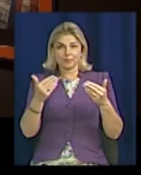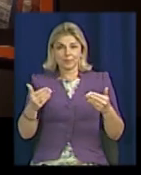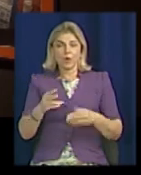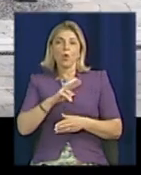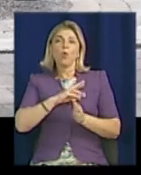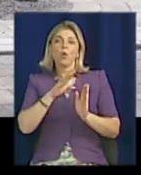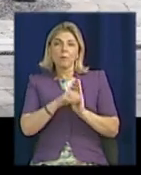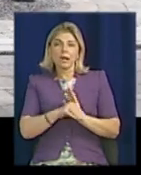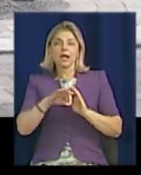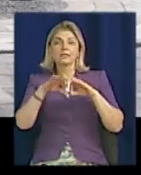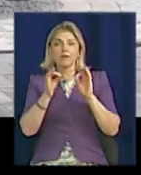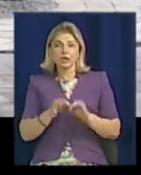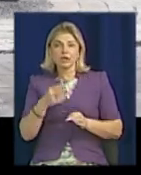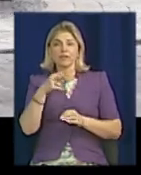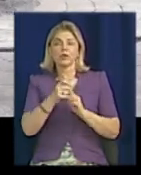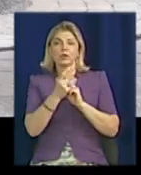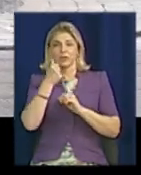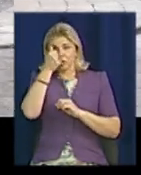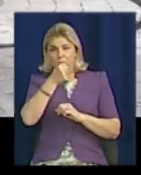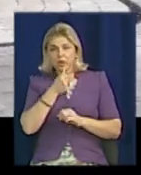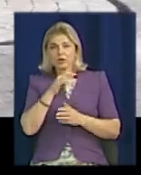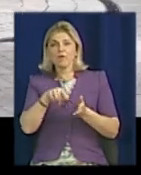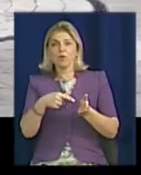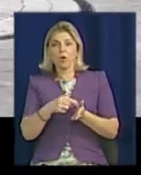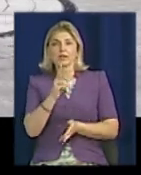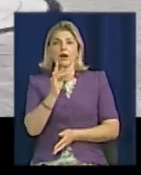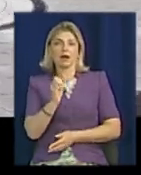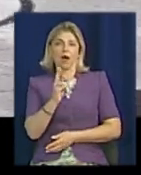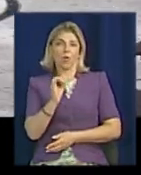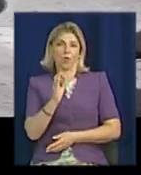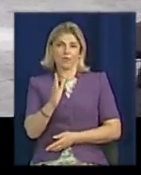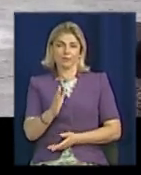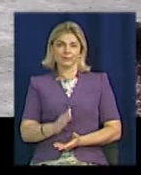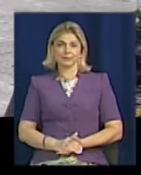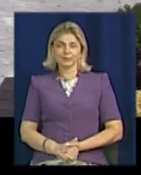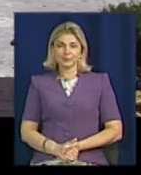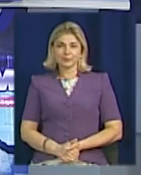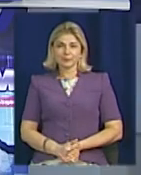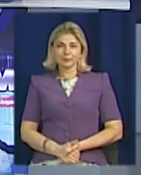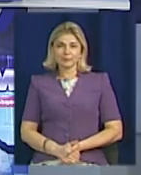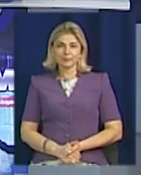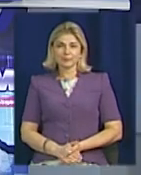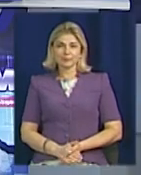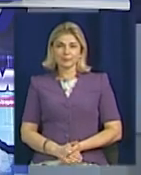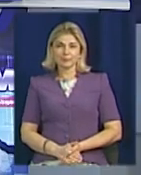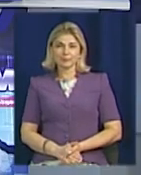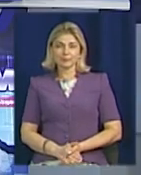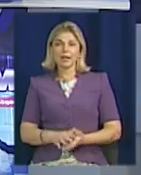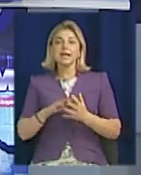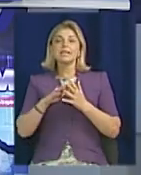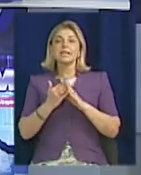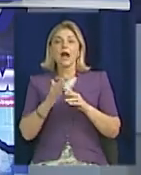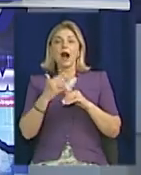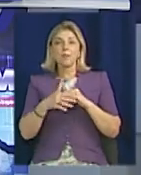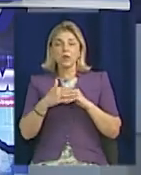2011 році в Кракові. Тетяна Бакоцька, Назар Мідріган, Костянтин Ликов, телевізійні новини Миколаївщини. У селі